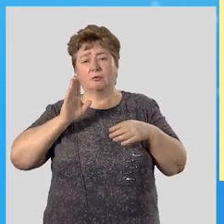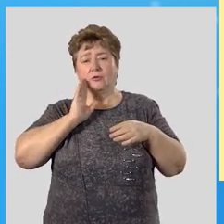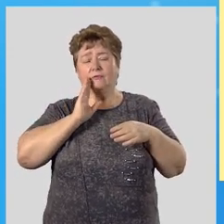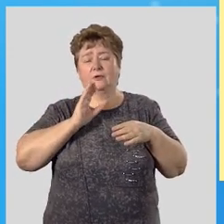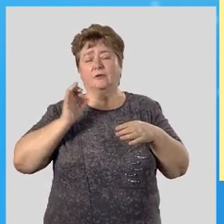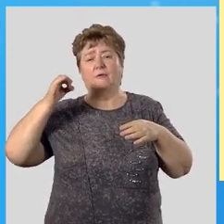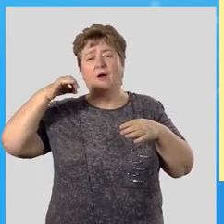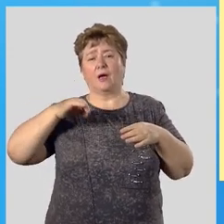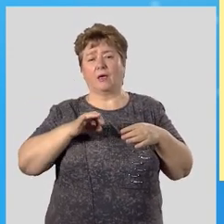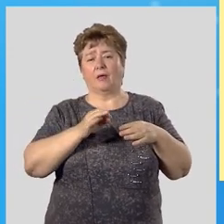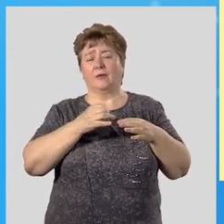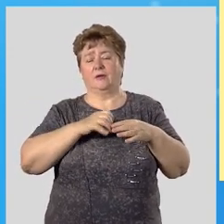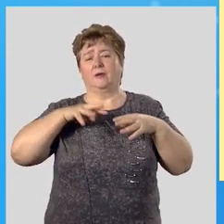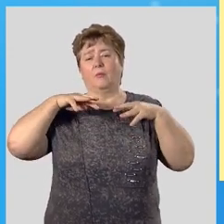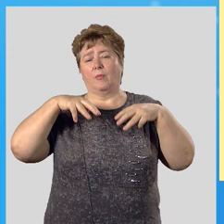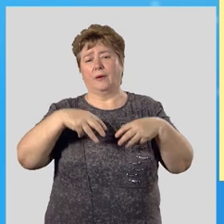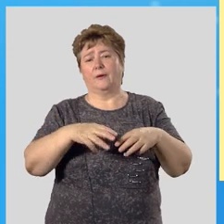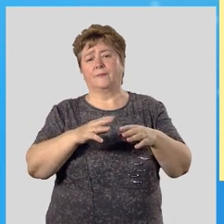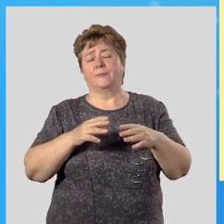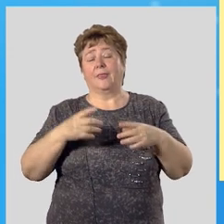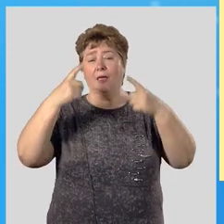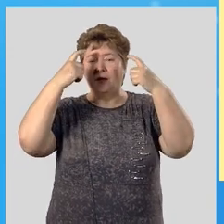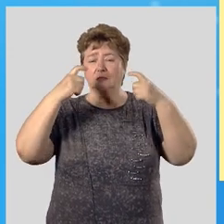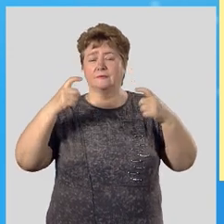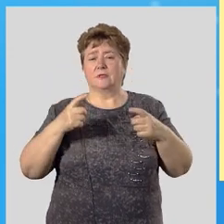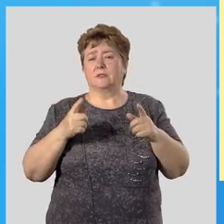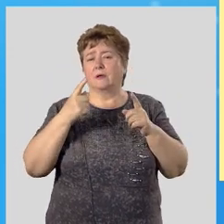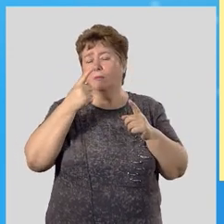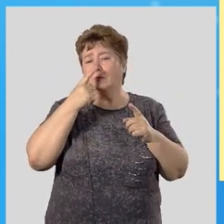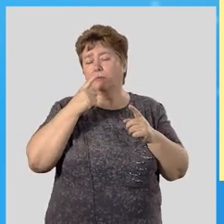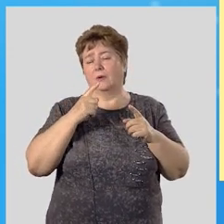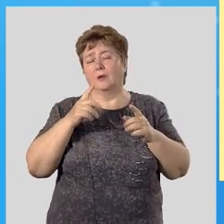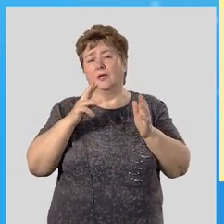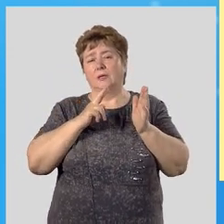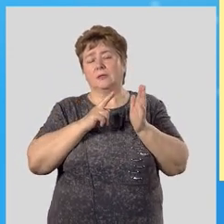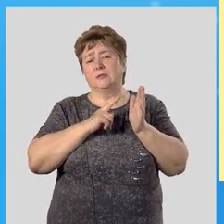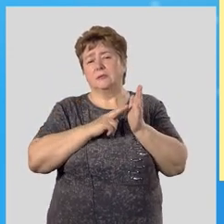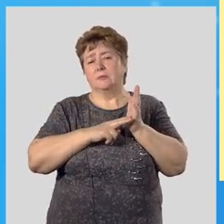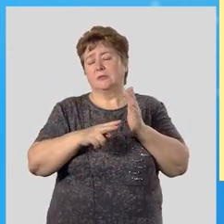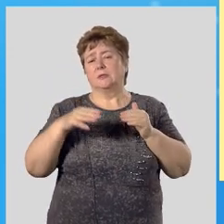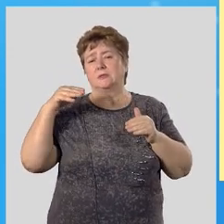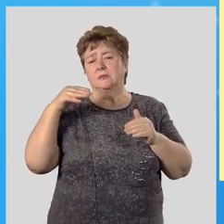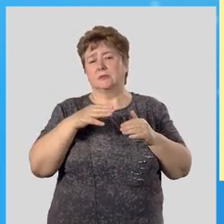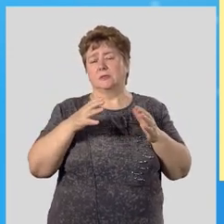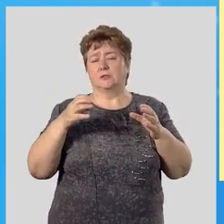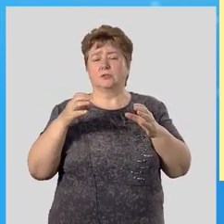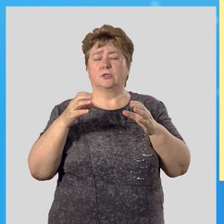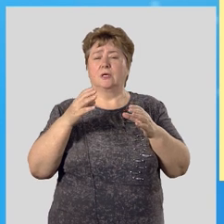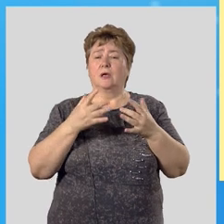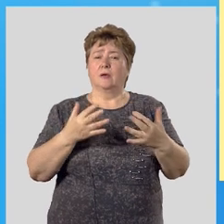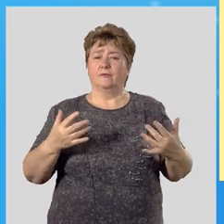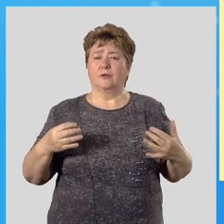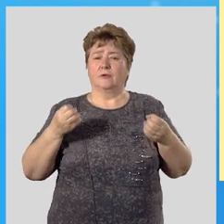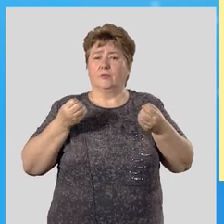водах океанов и морей. Известно около 70 тысяч видов